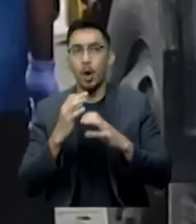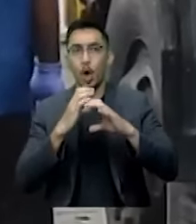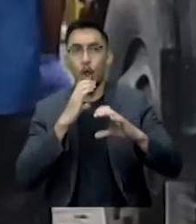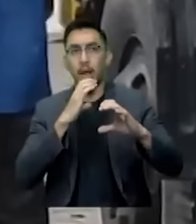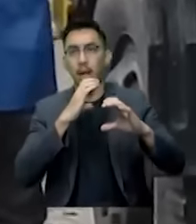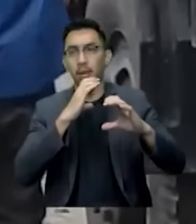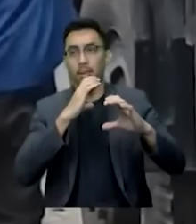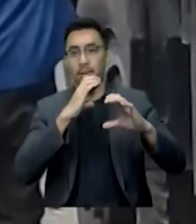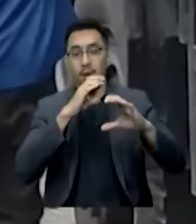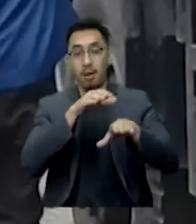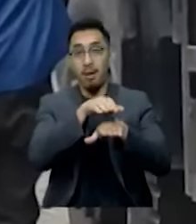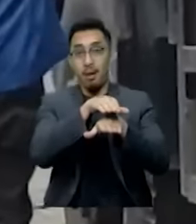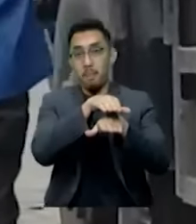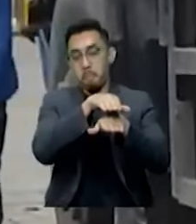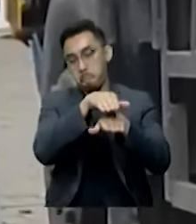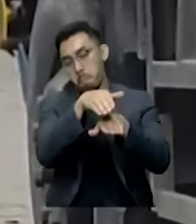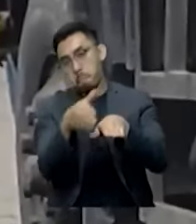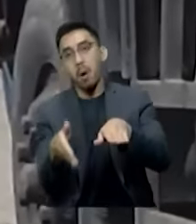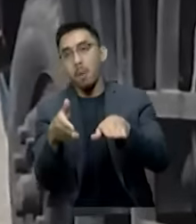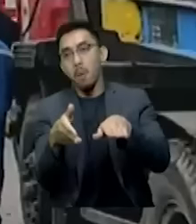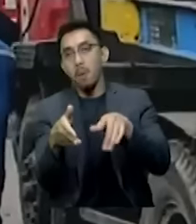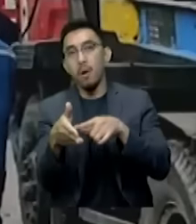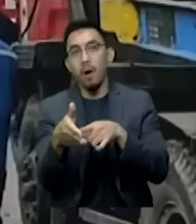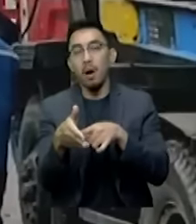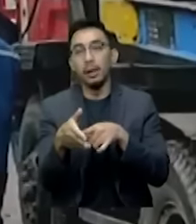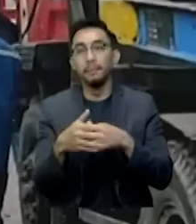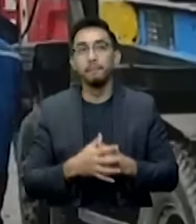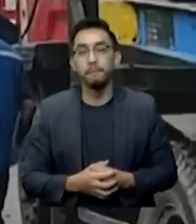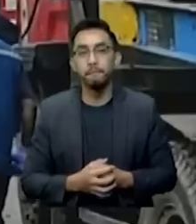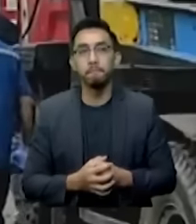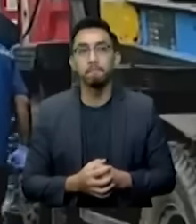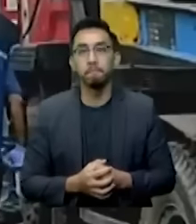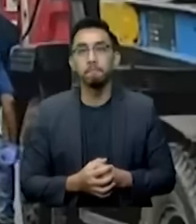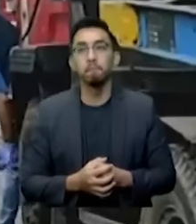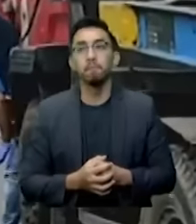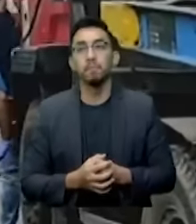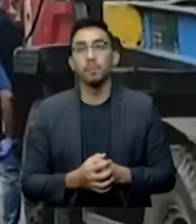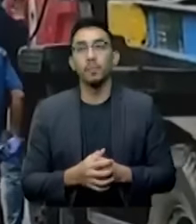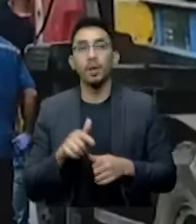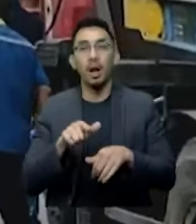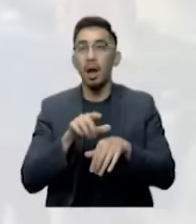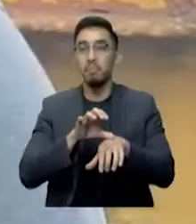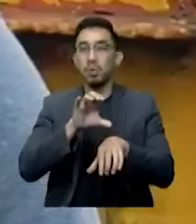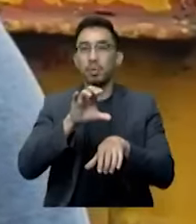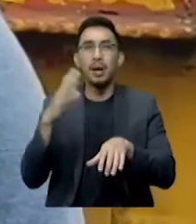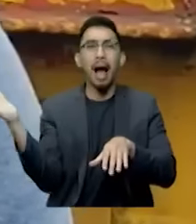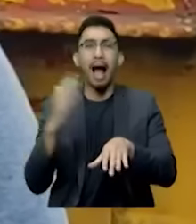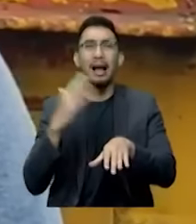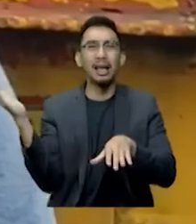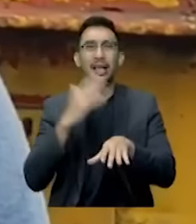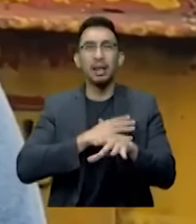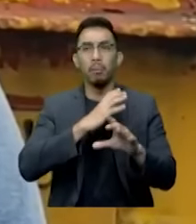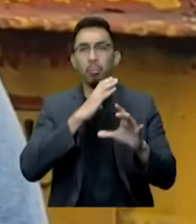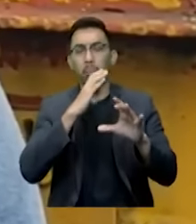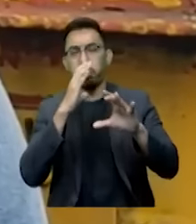tumpukan, menimpa tubuh korban. Diduga tumpukan kontainer tersebut jatuh karena dihempas angin kencang. Truk ini